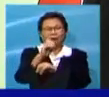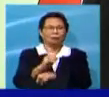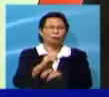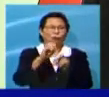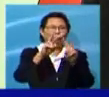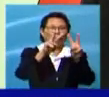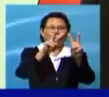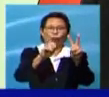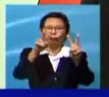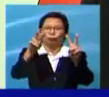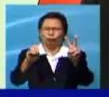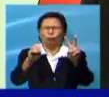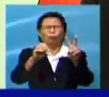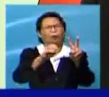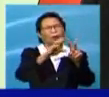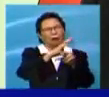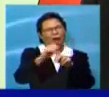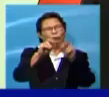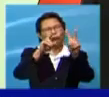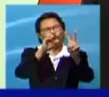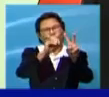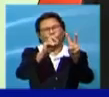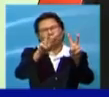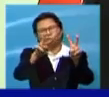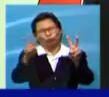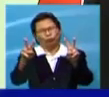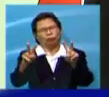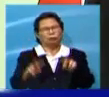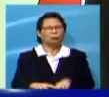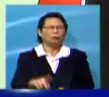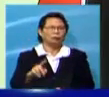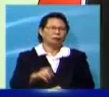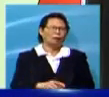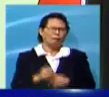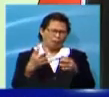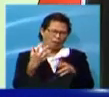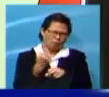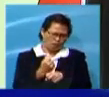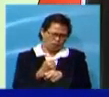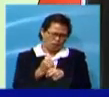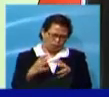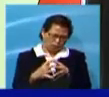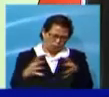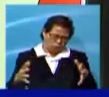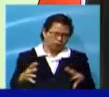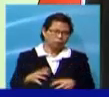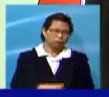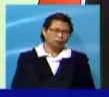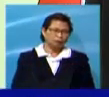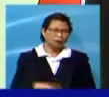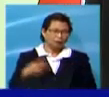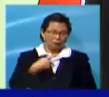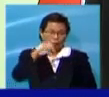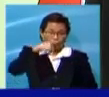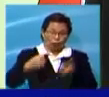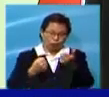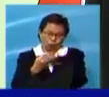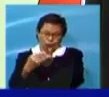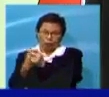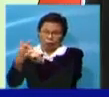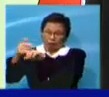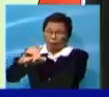tahun 2022 untuk T20. So banyak kerja perlu buat dan untuk itu kita perlu juga sokongan